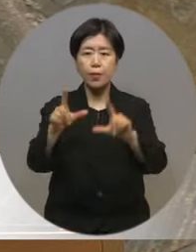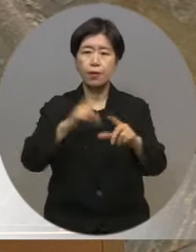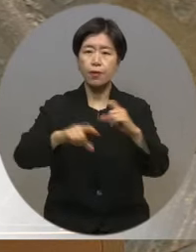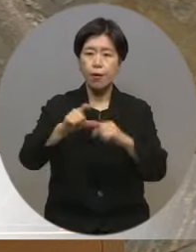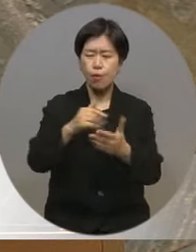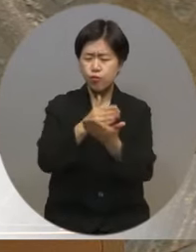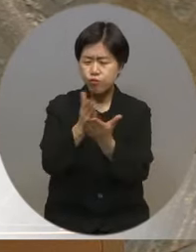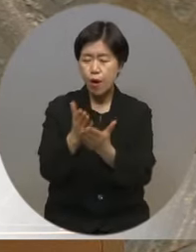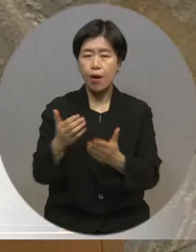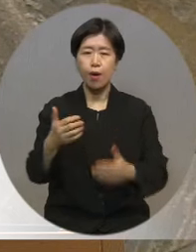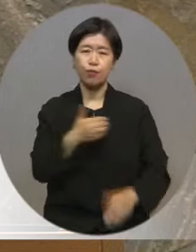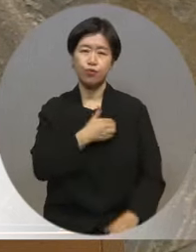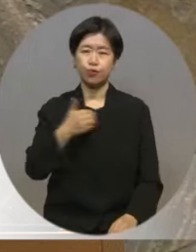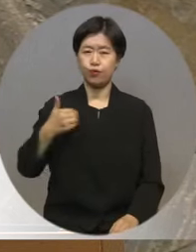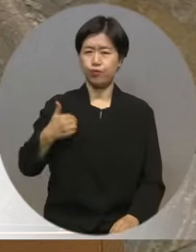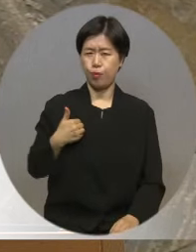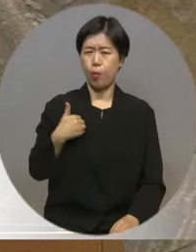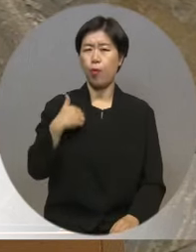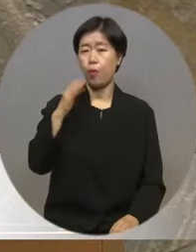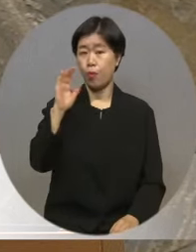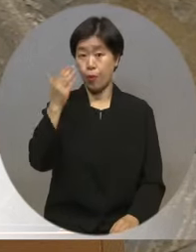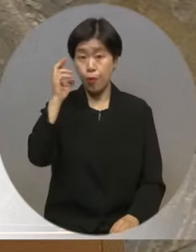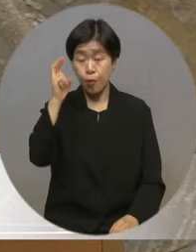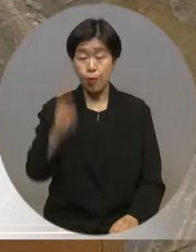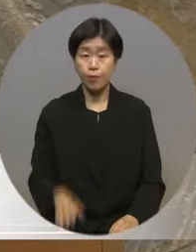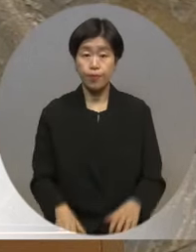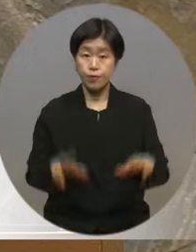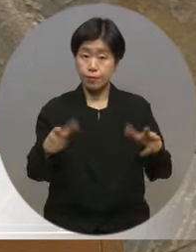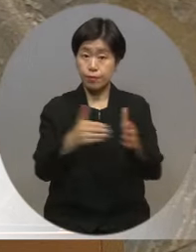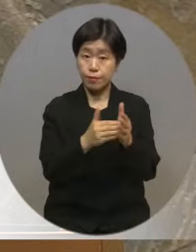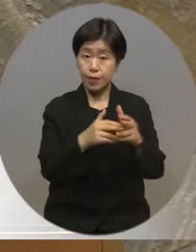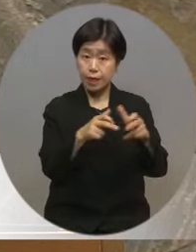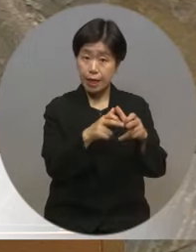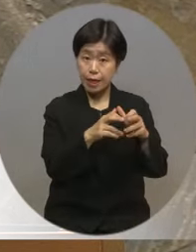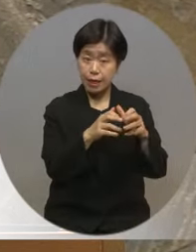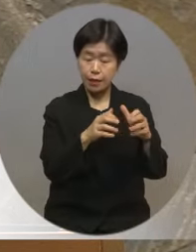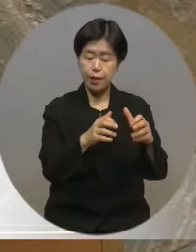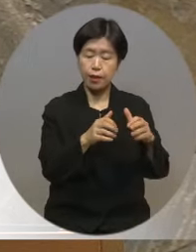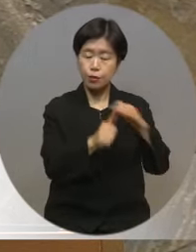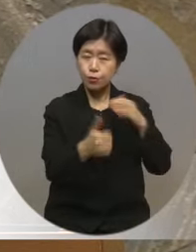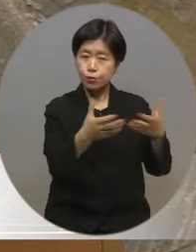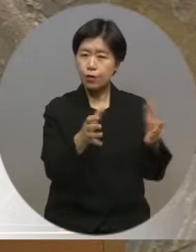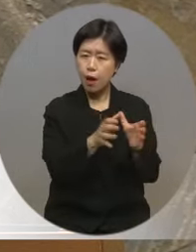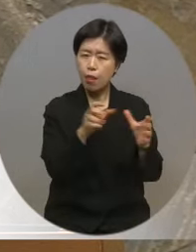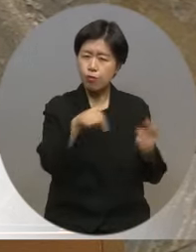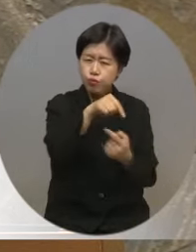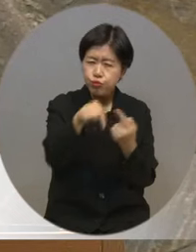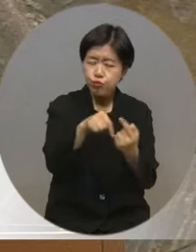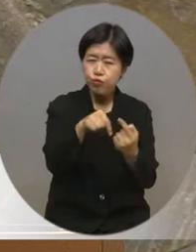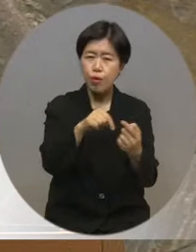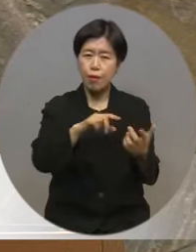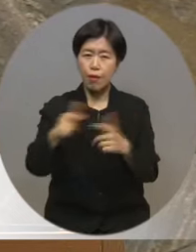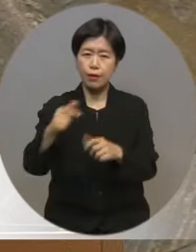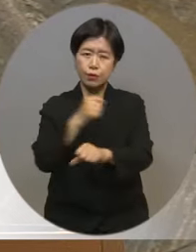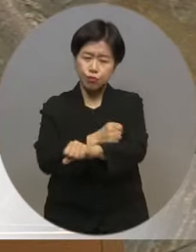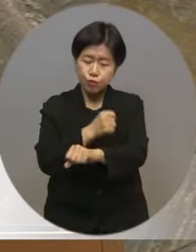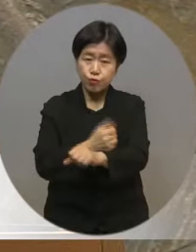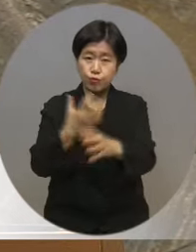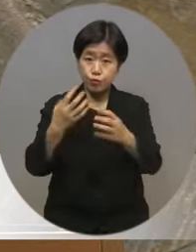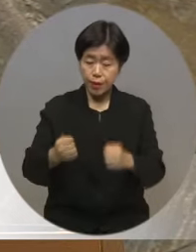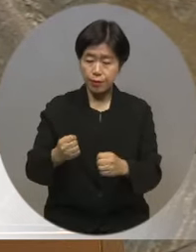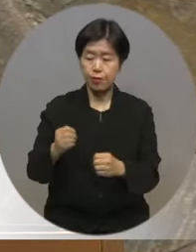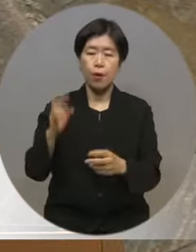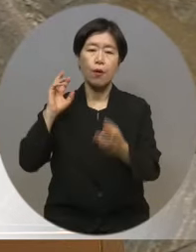다양하고 풍요로워질 것입니다. 그동안 장애인 선수단을 운영하며 많은 지원을 해주신 기업을